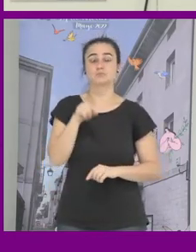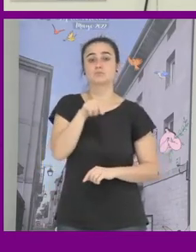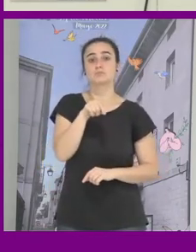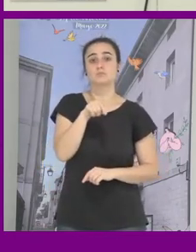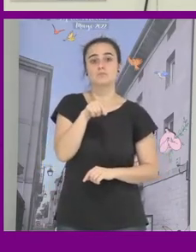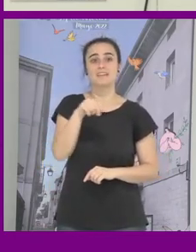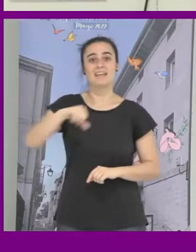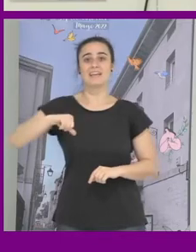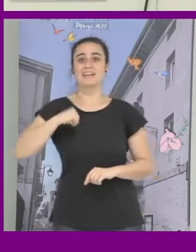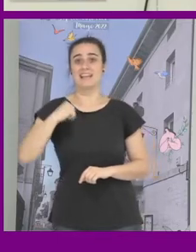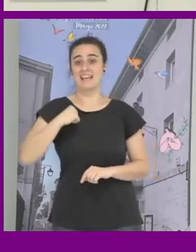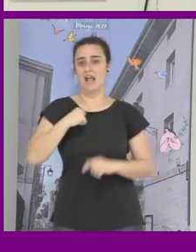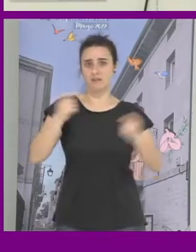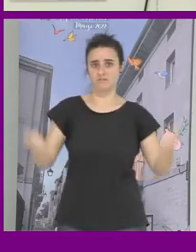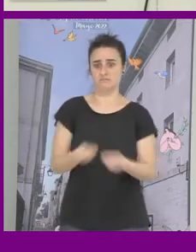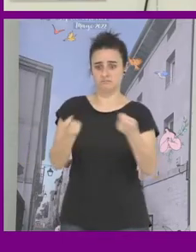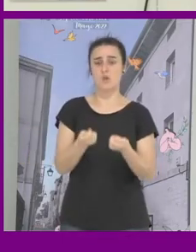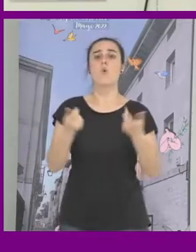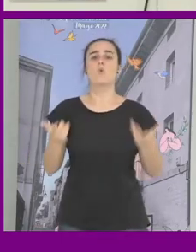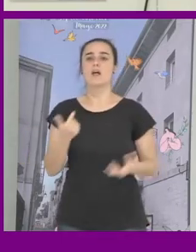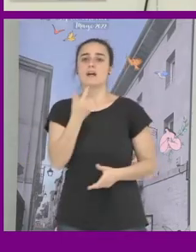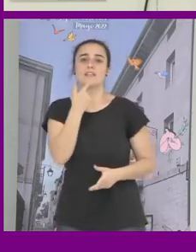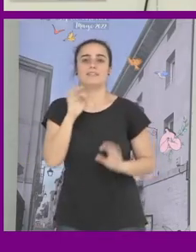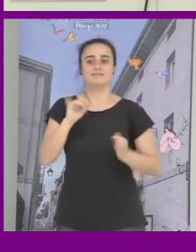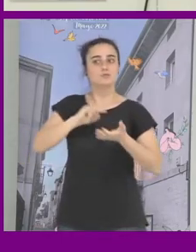klinikek egiten duten marketinga da, hau dela irtenbidea